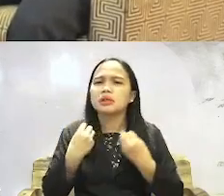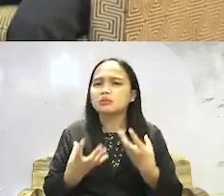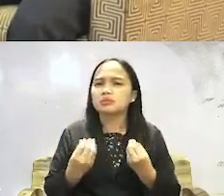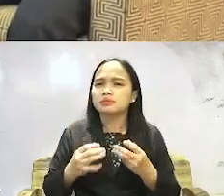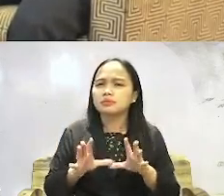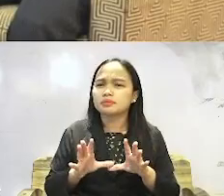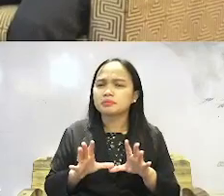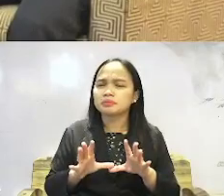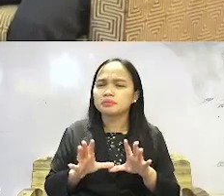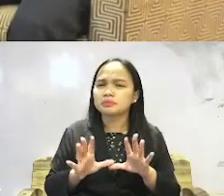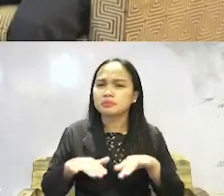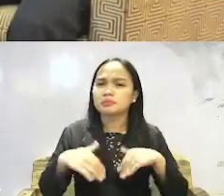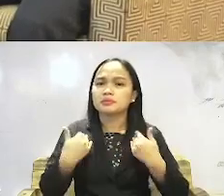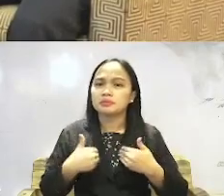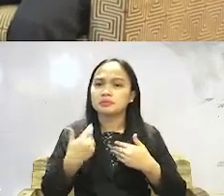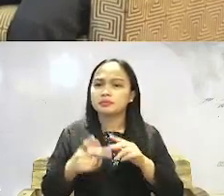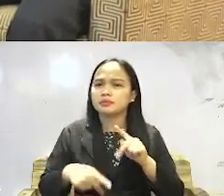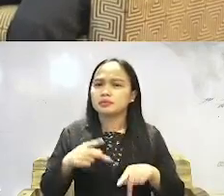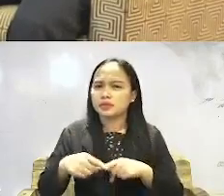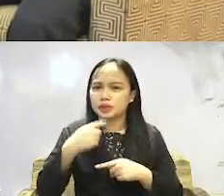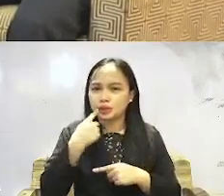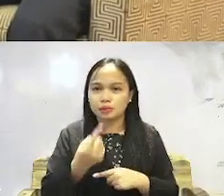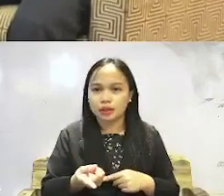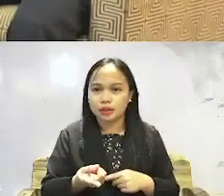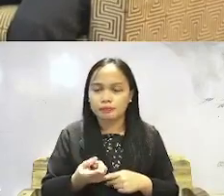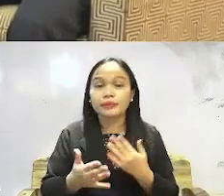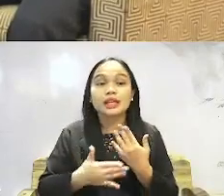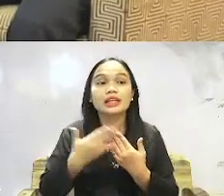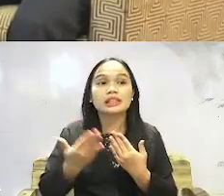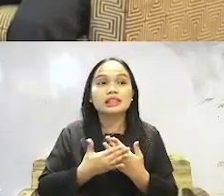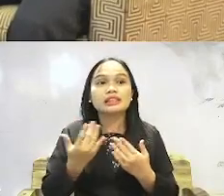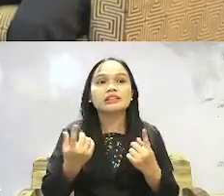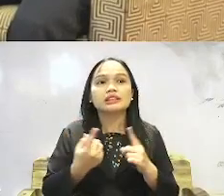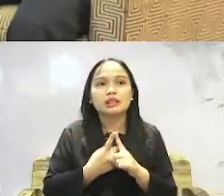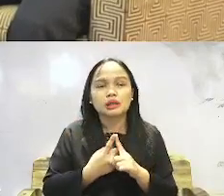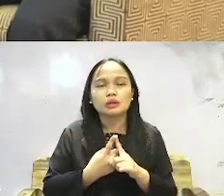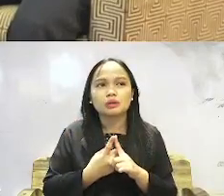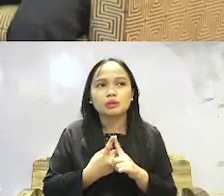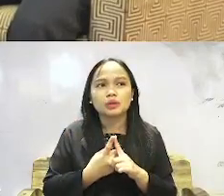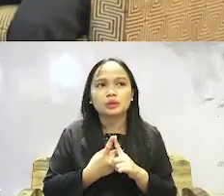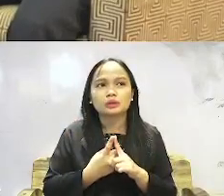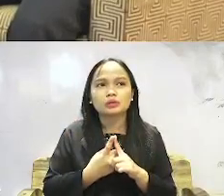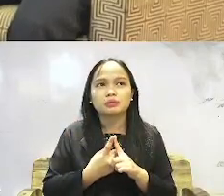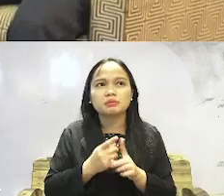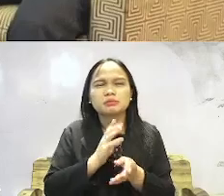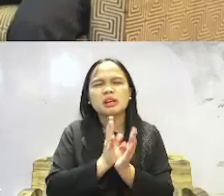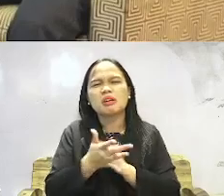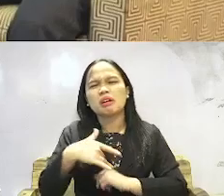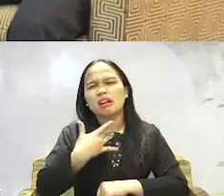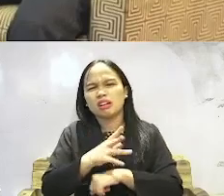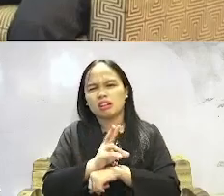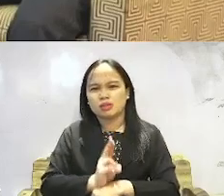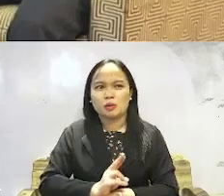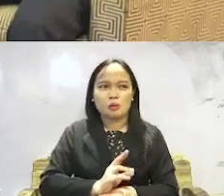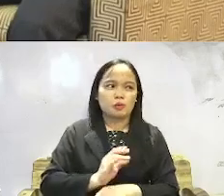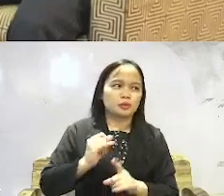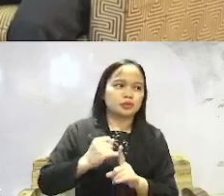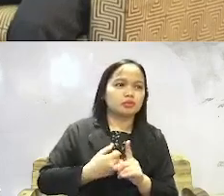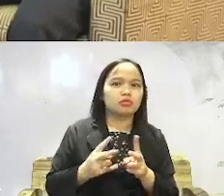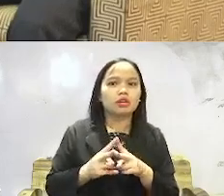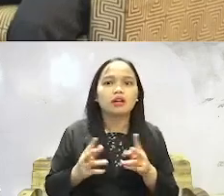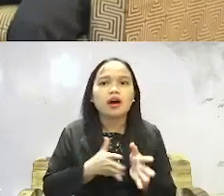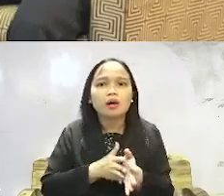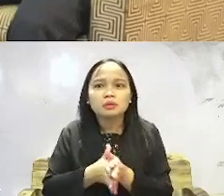kabataan yun, sinabi dun sa episode na yun, madaling magsawa. O, di ba? January, we are so hot.